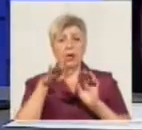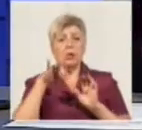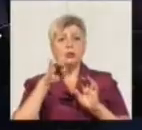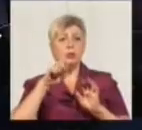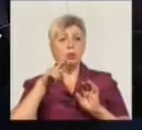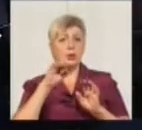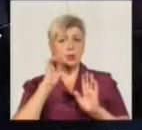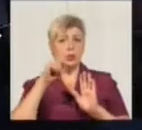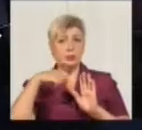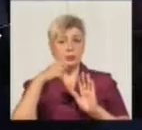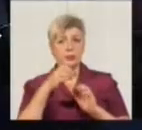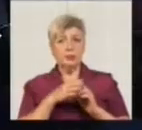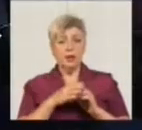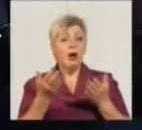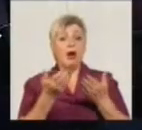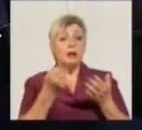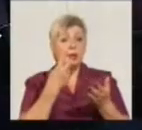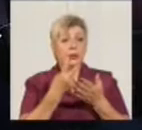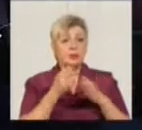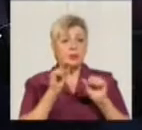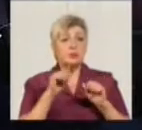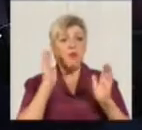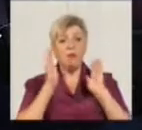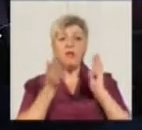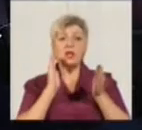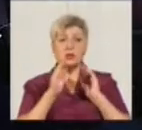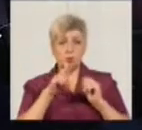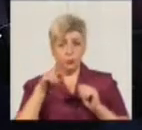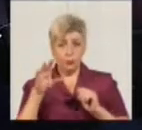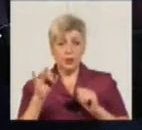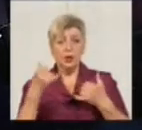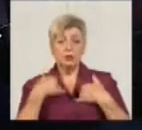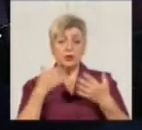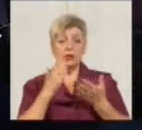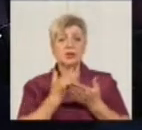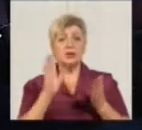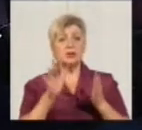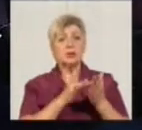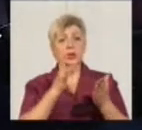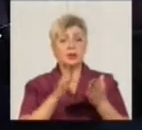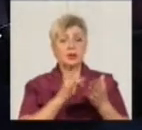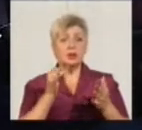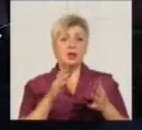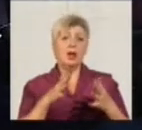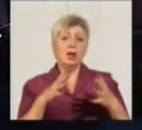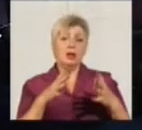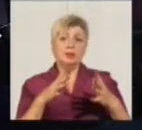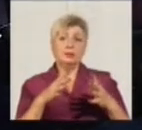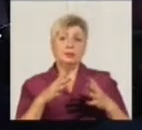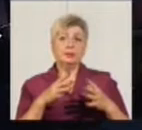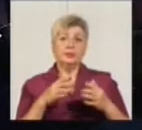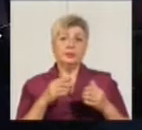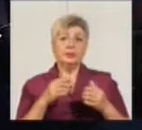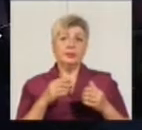наших героїв. А де ви розповсюджуєте? В Фейсбуці. У нас є сторінка «Родинне коло загиблих героїв». Крім того, ви знаєте,